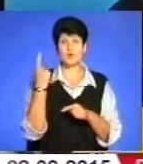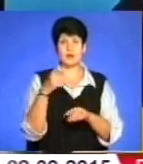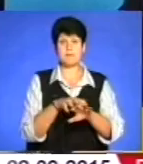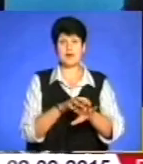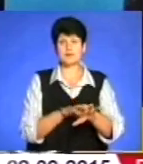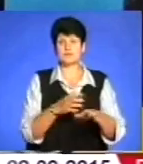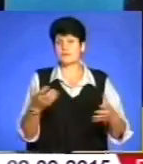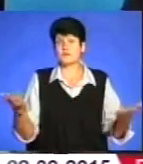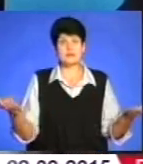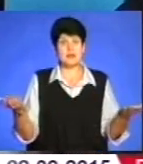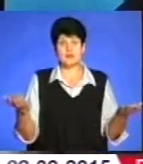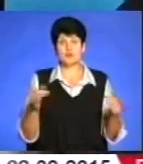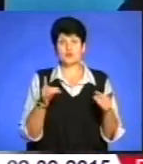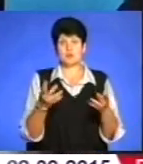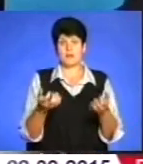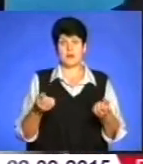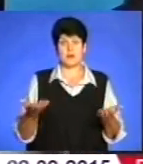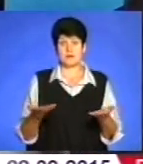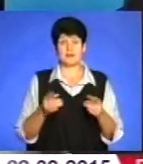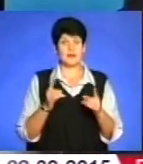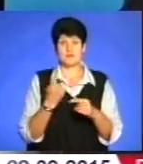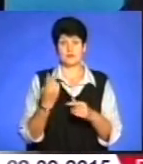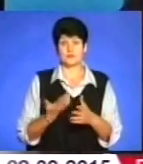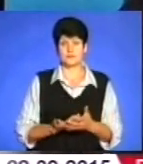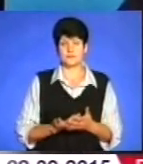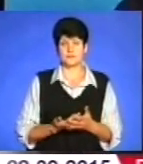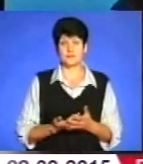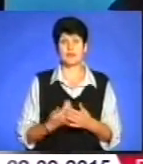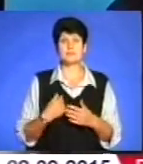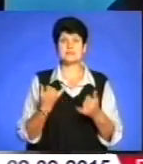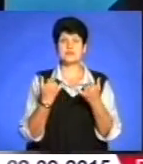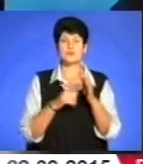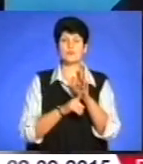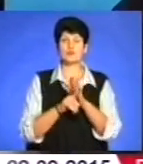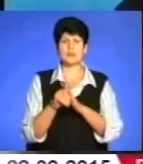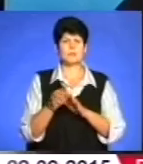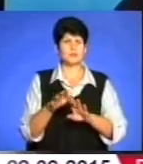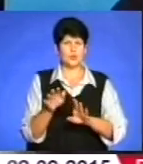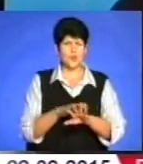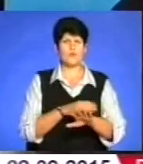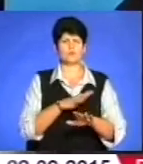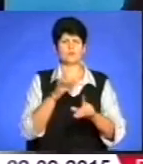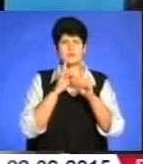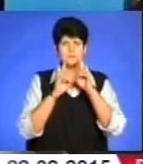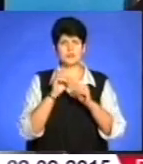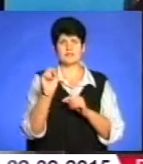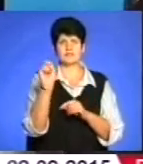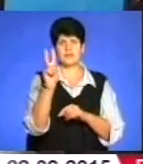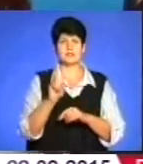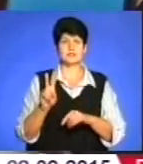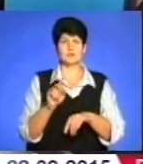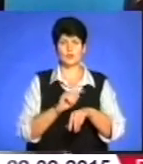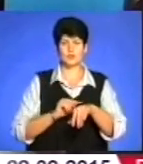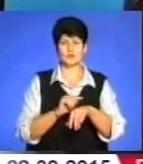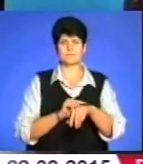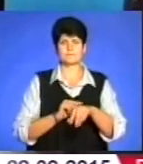все, що ми прийняли. Навіть не пара, так. Ми зараз почали, ми довго, у нас були збори знов, 12 годин тривали збори